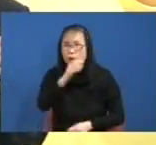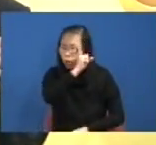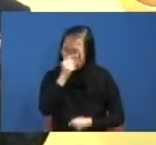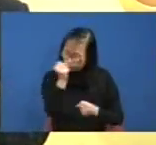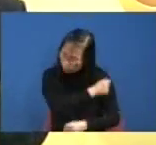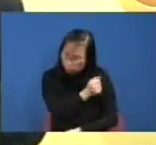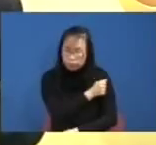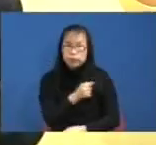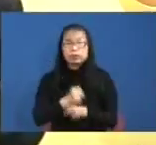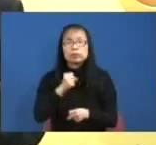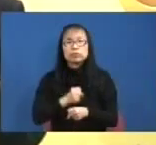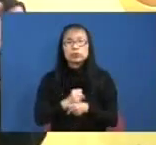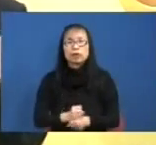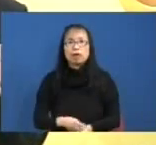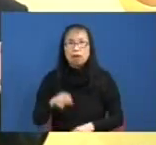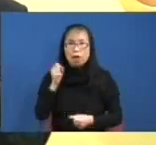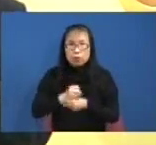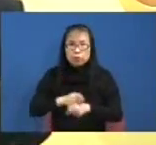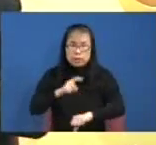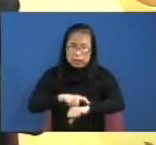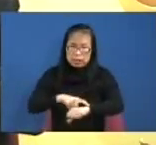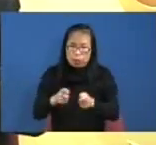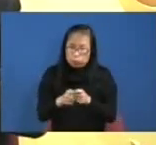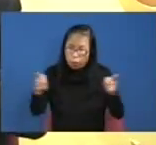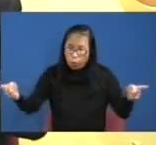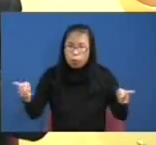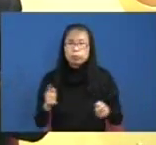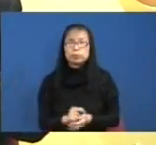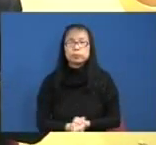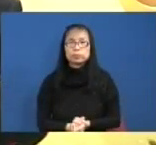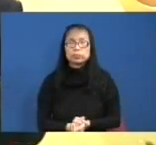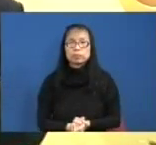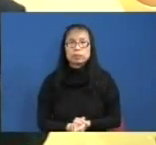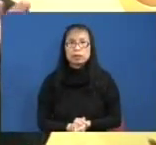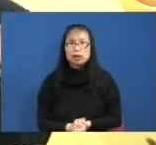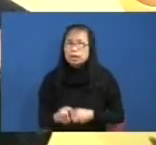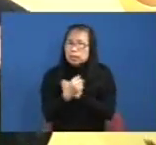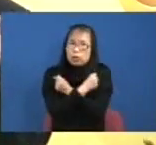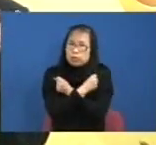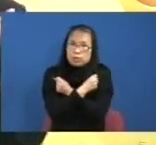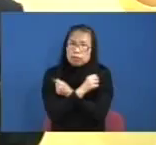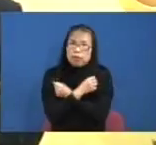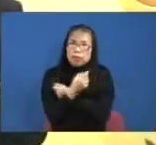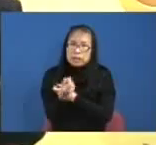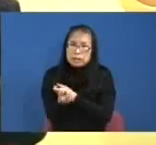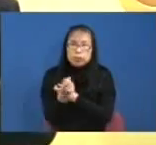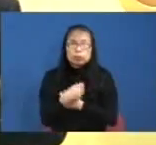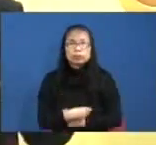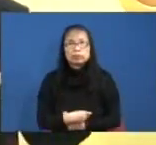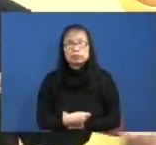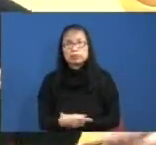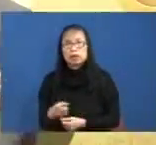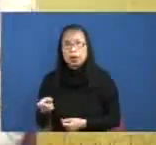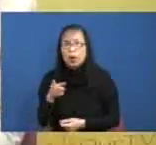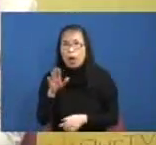行業，又工時又長，又冇咁多休息嘅日子， 係 咪？頭先你